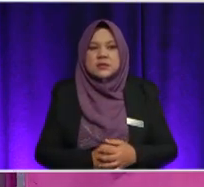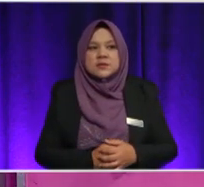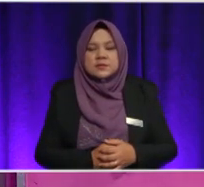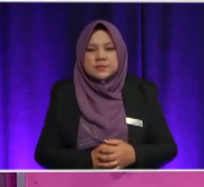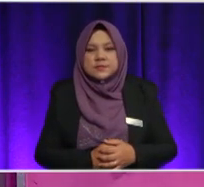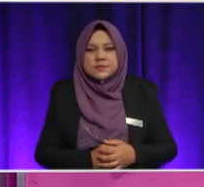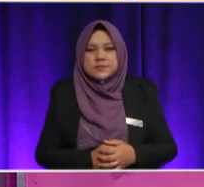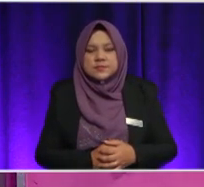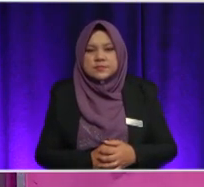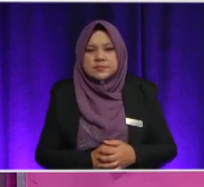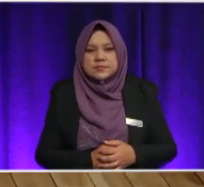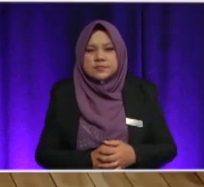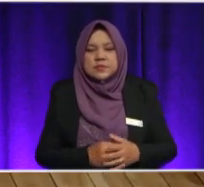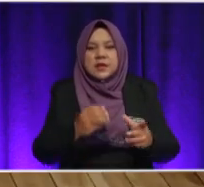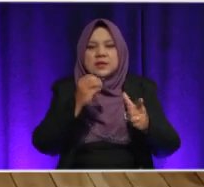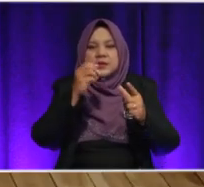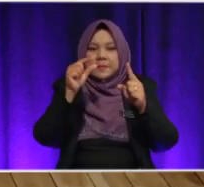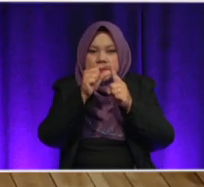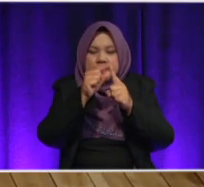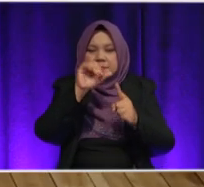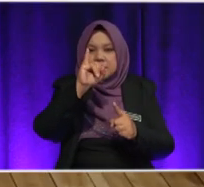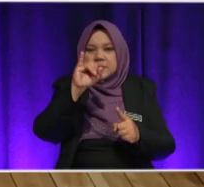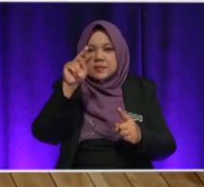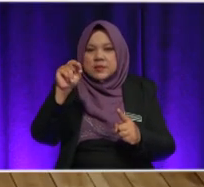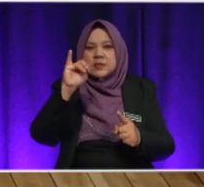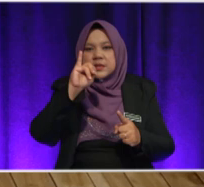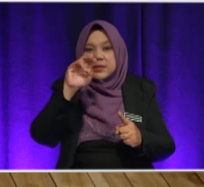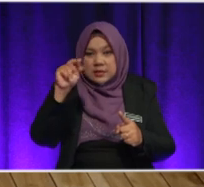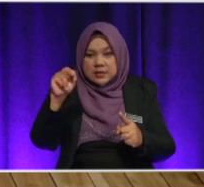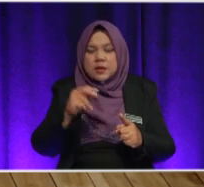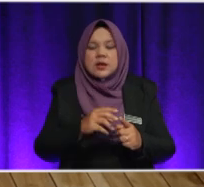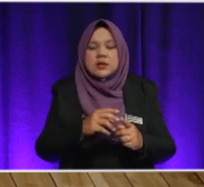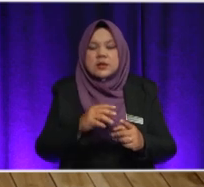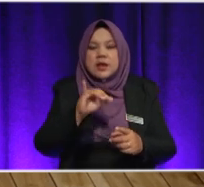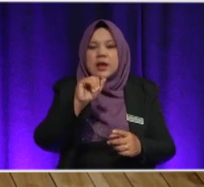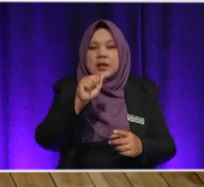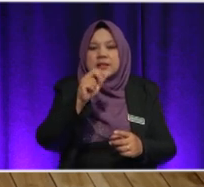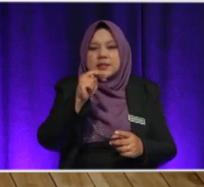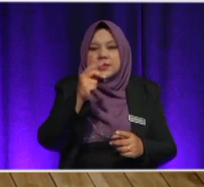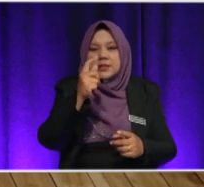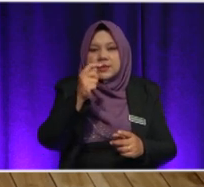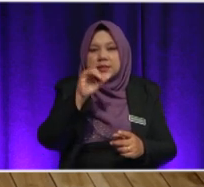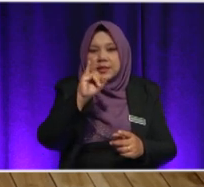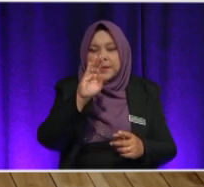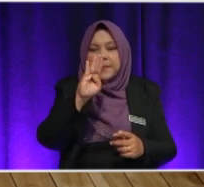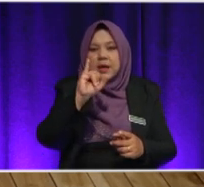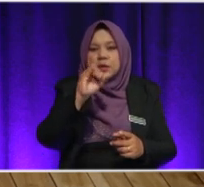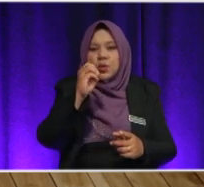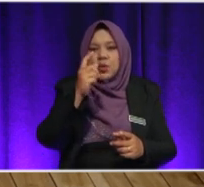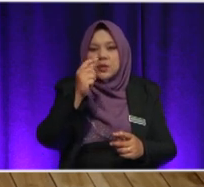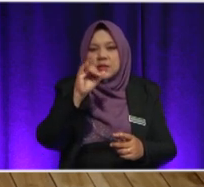perkataan ini dekat belakang tuh maka ia adalah antibiotik Oh oke mari kita lihat